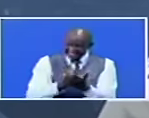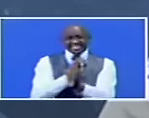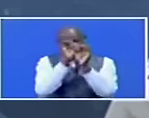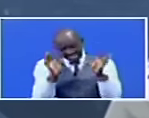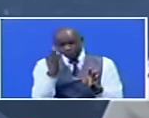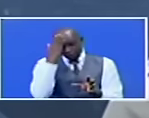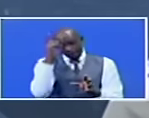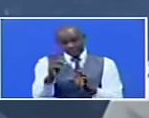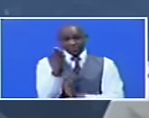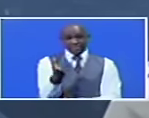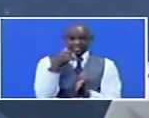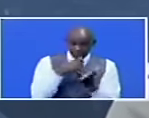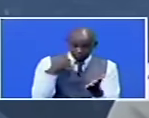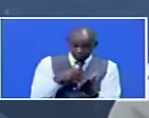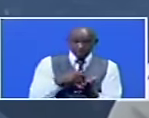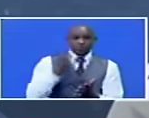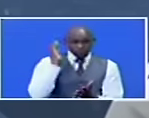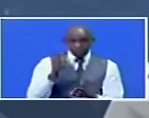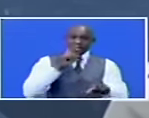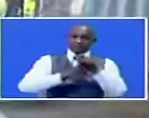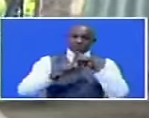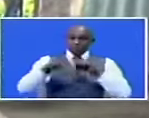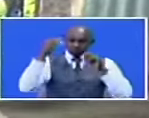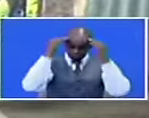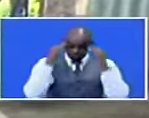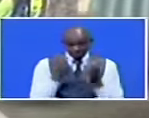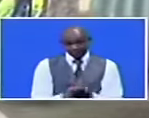this person, we are going to arraign him before court.